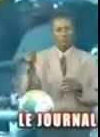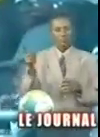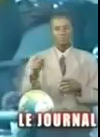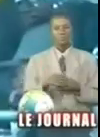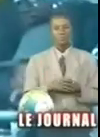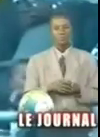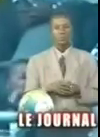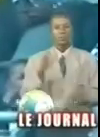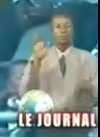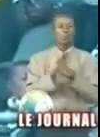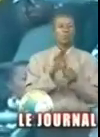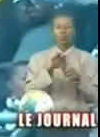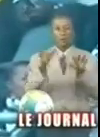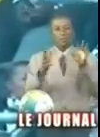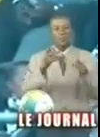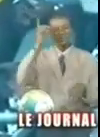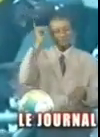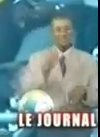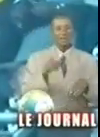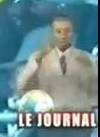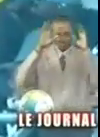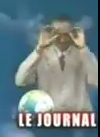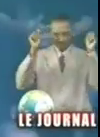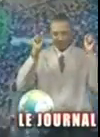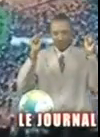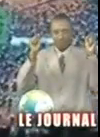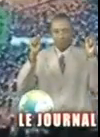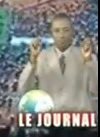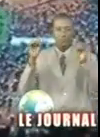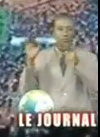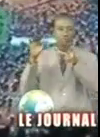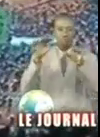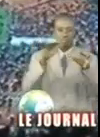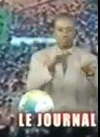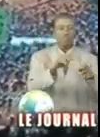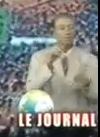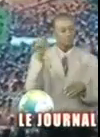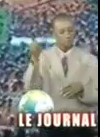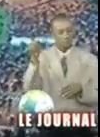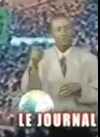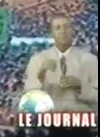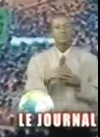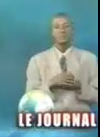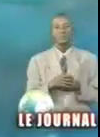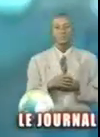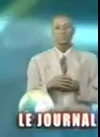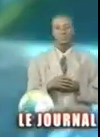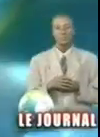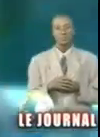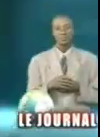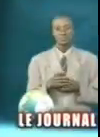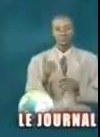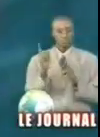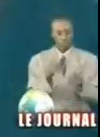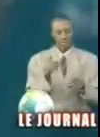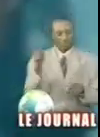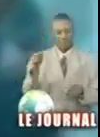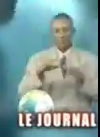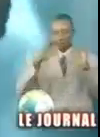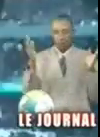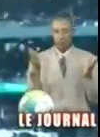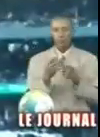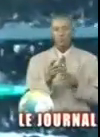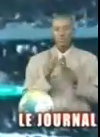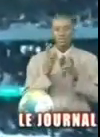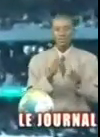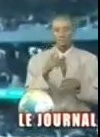une centaine de chefs d'État actuels et anciens, des têtes couronnées, chefs spirituels, stars, venus tous saluer